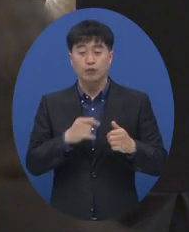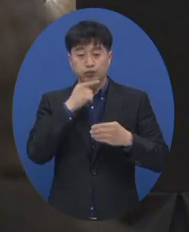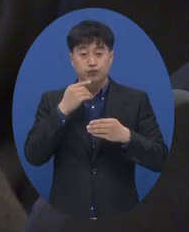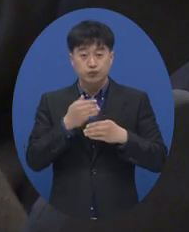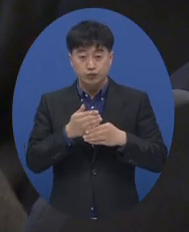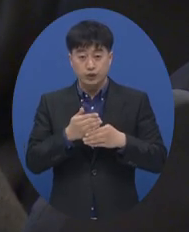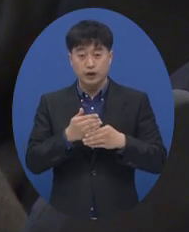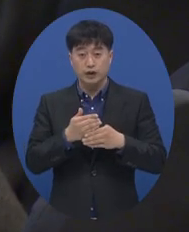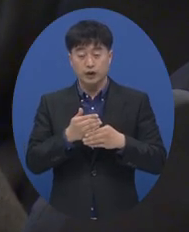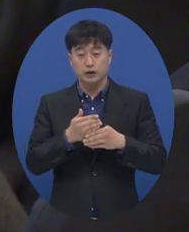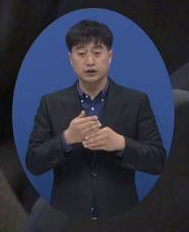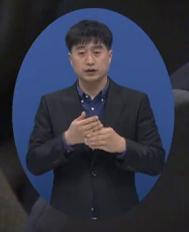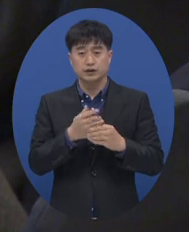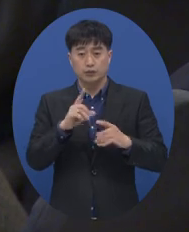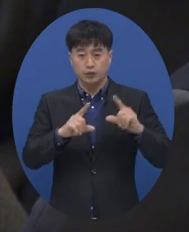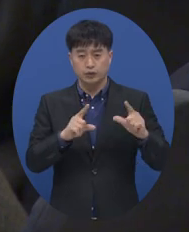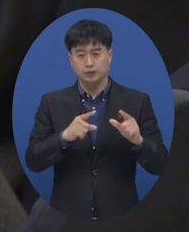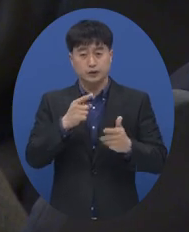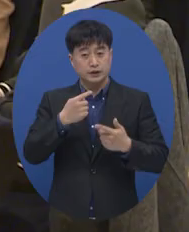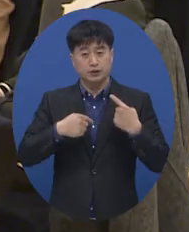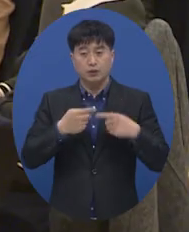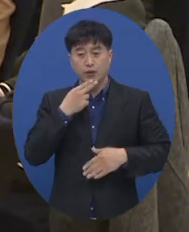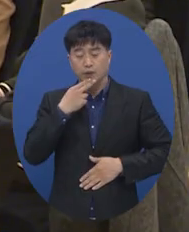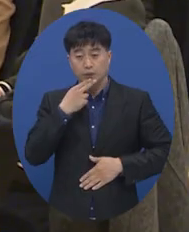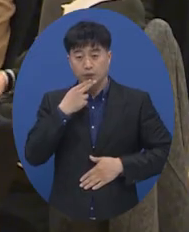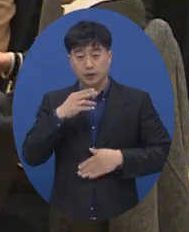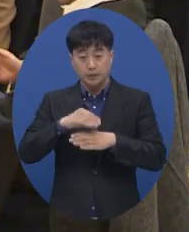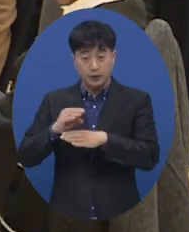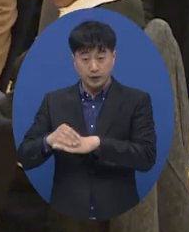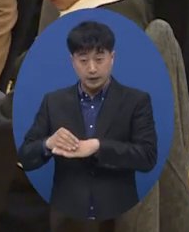틀을 훼손하지 않으면서 북한의 수용성을 높일 수 있는